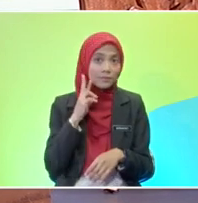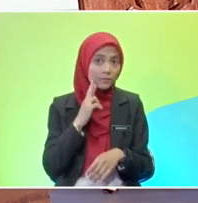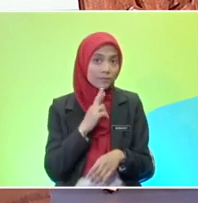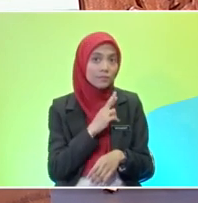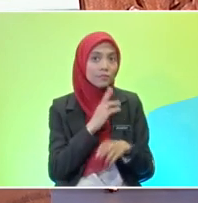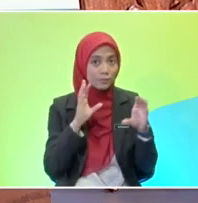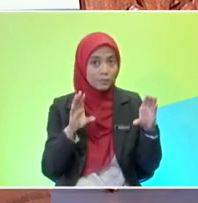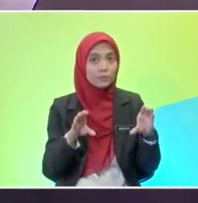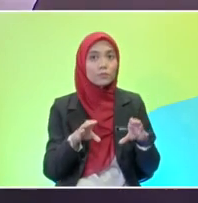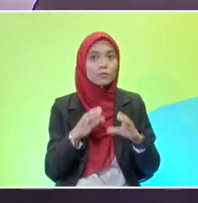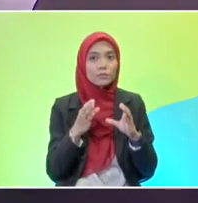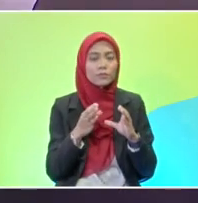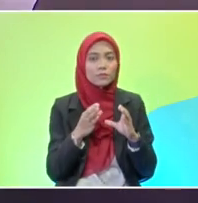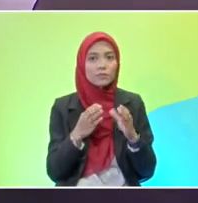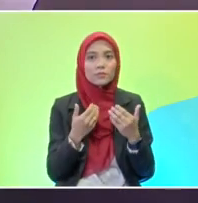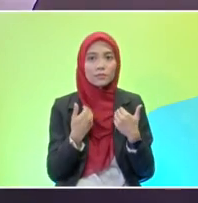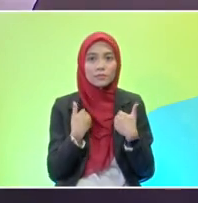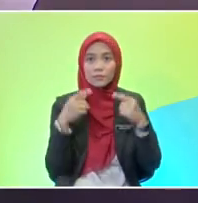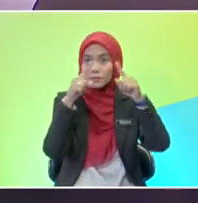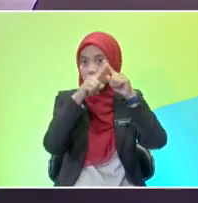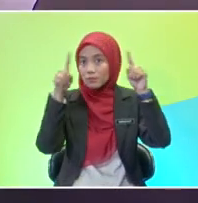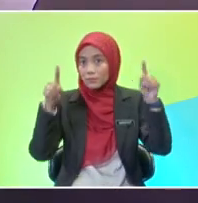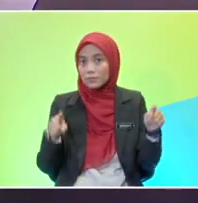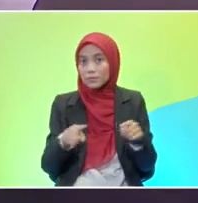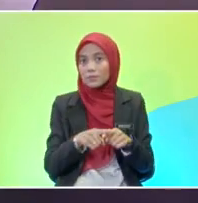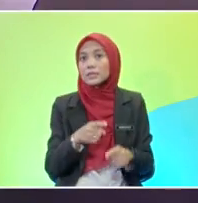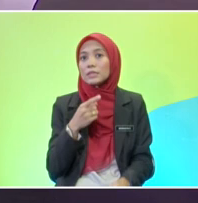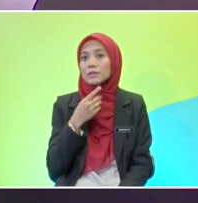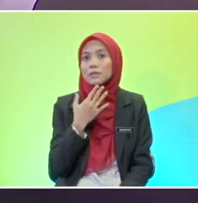nampak dia dah pasang mau tembok dikasih itu betul betul